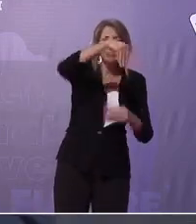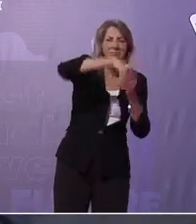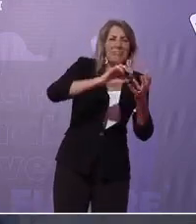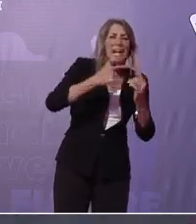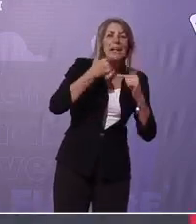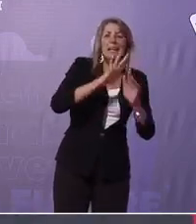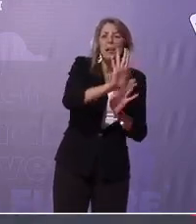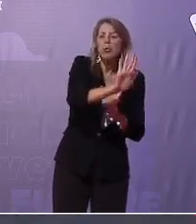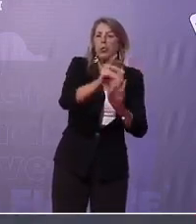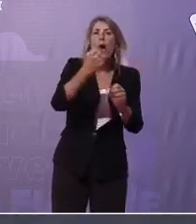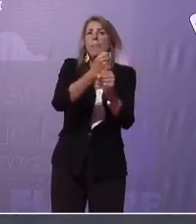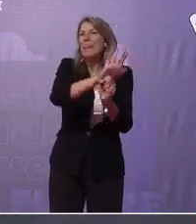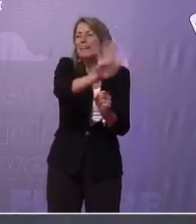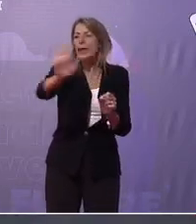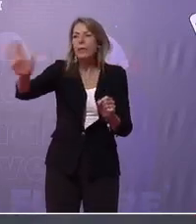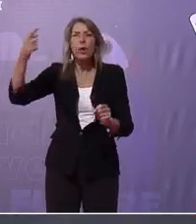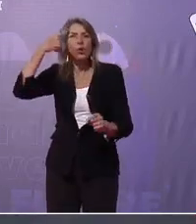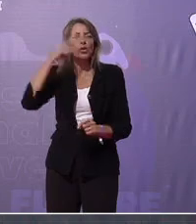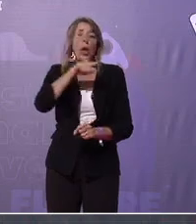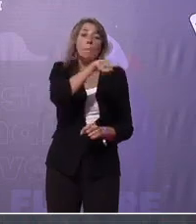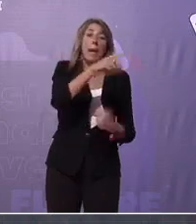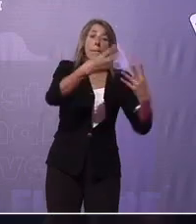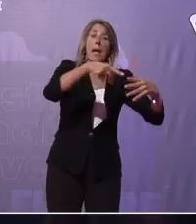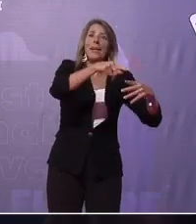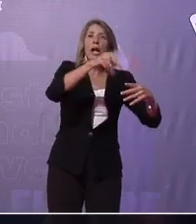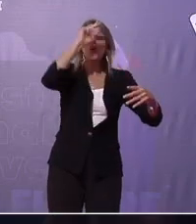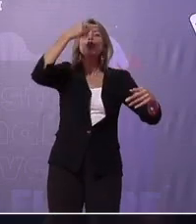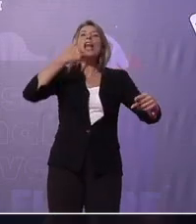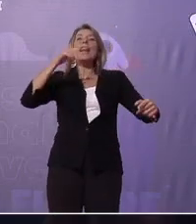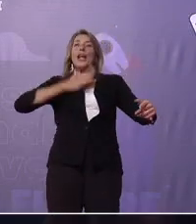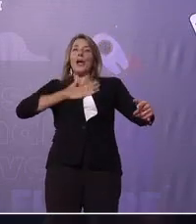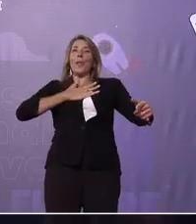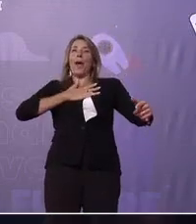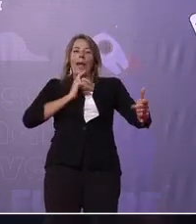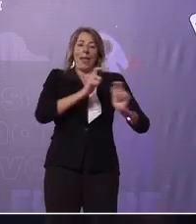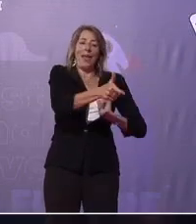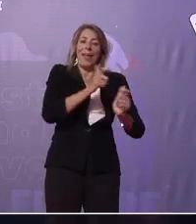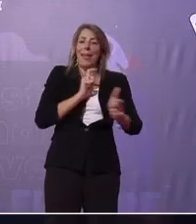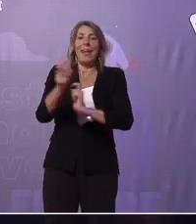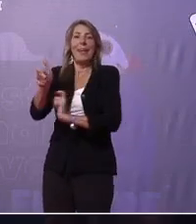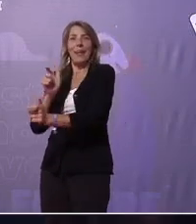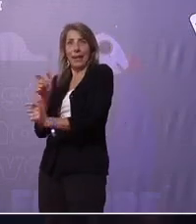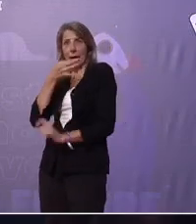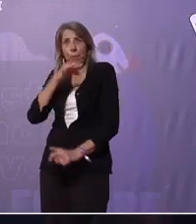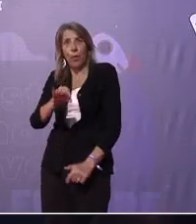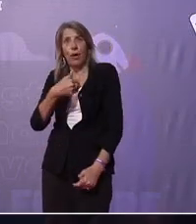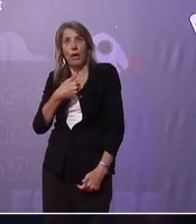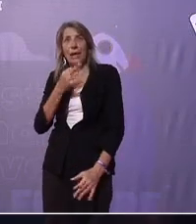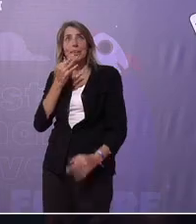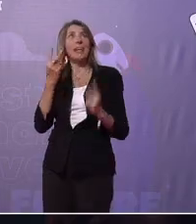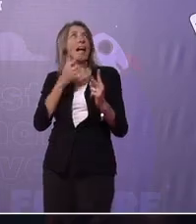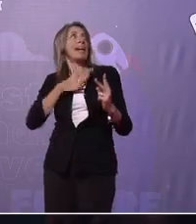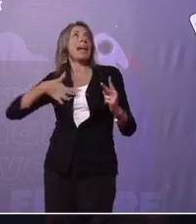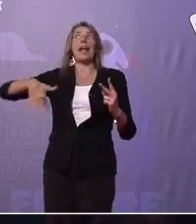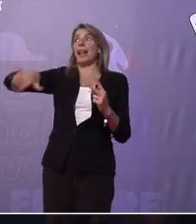linguaggio delle macchine operativo perché abbiamo insegnato le macchine al nostro linguaggio e far sì quindi che tutta la realtà attorno a noi che vediamo